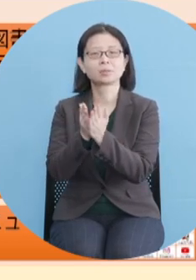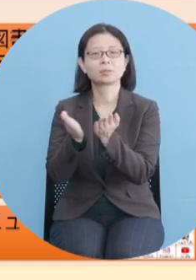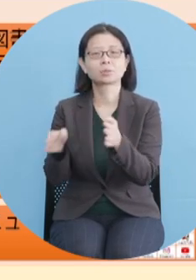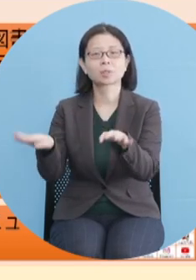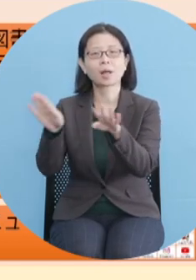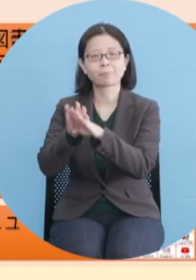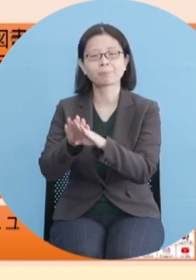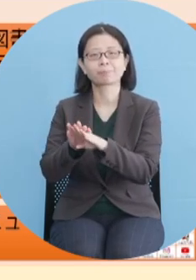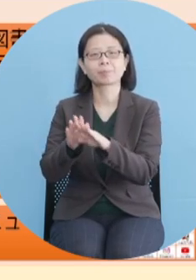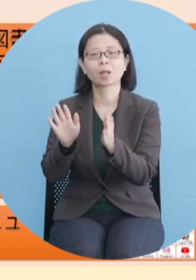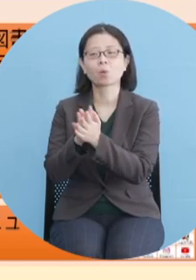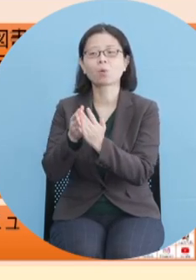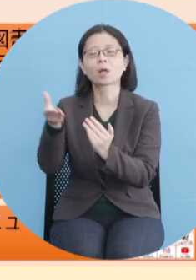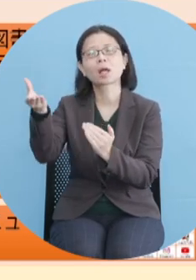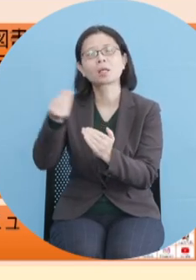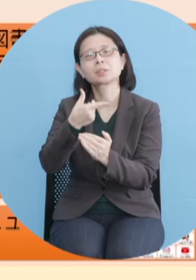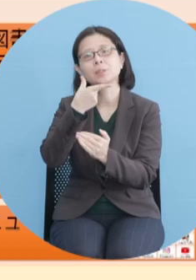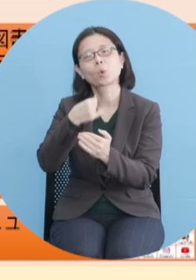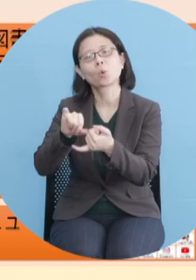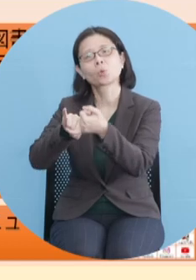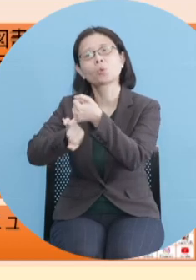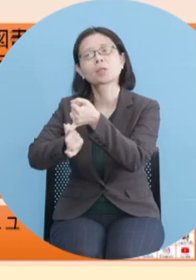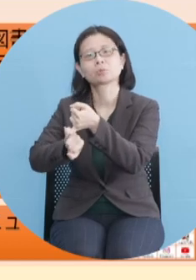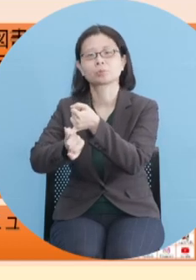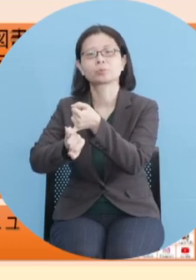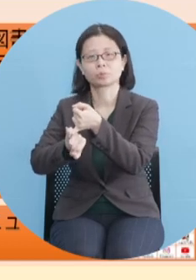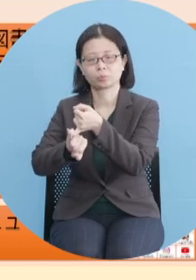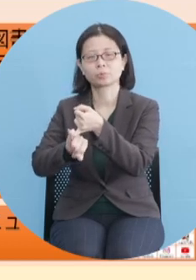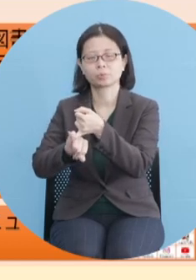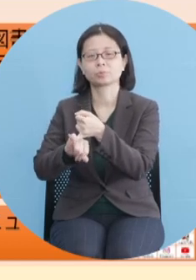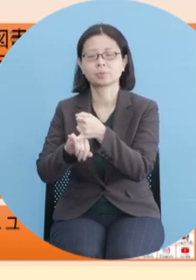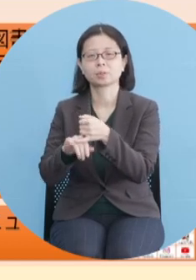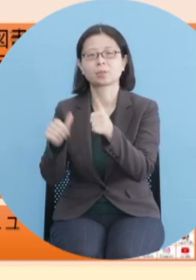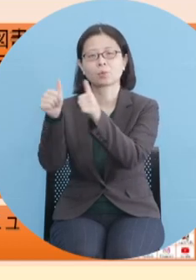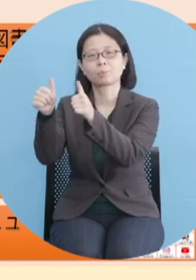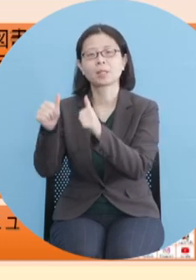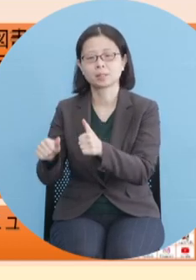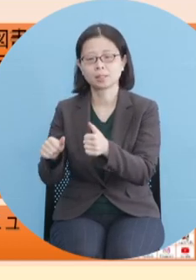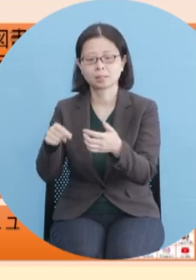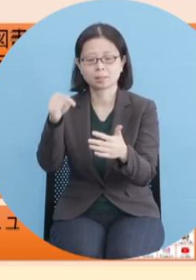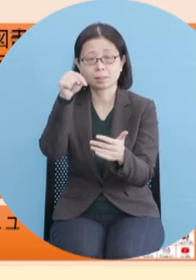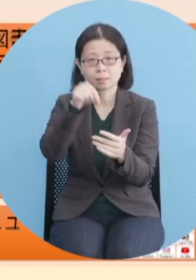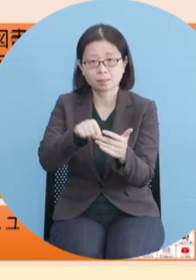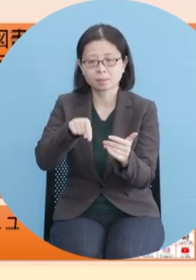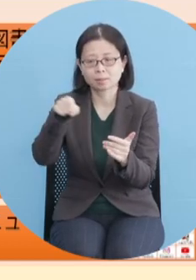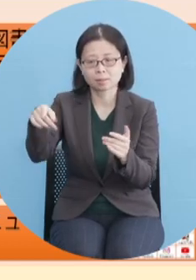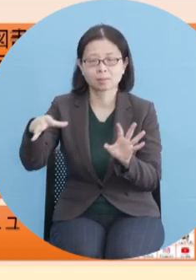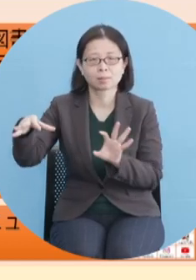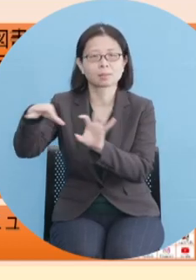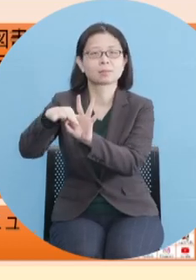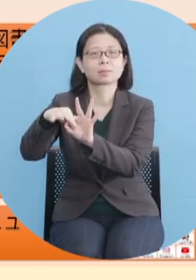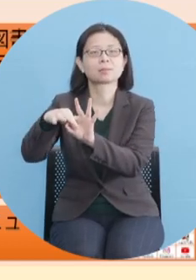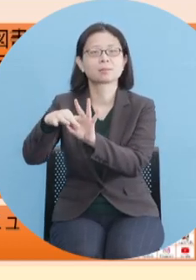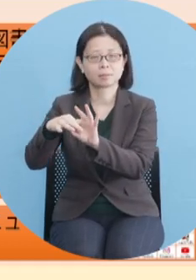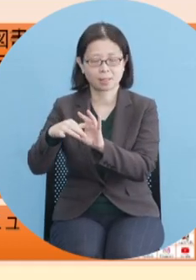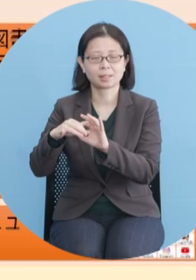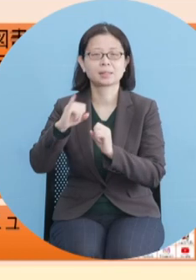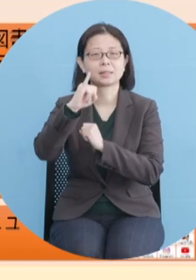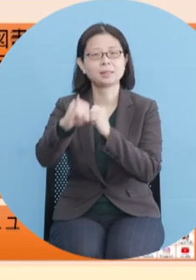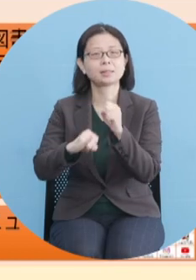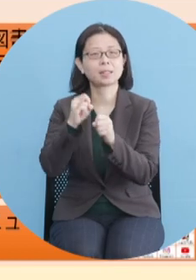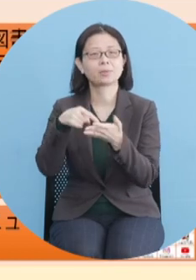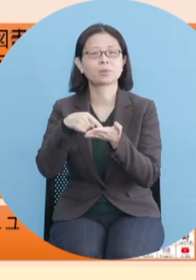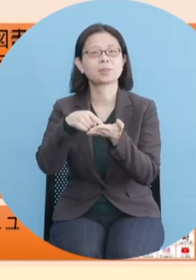の貸し出し予約システムへえうまく誘導するえあるいはあオンライン性鉄の一覧との